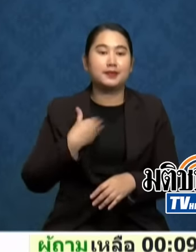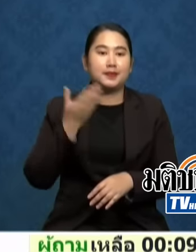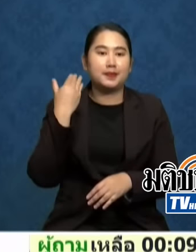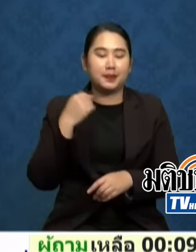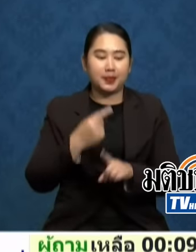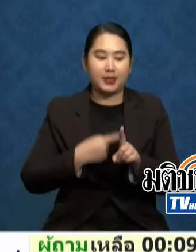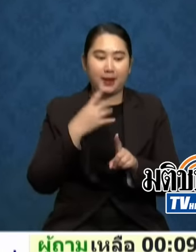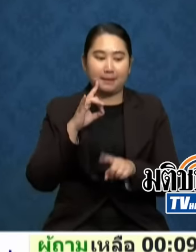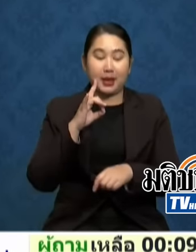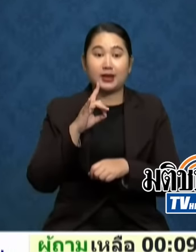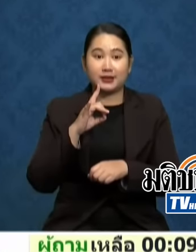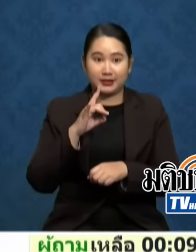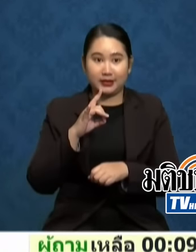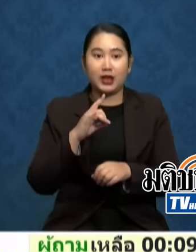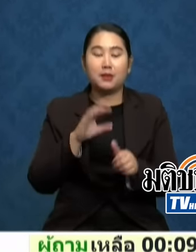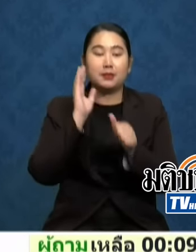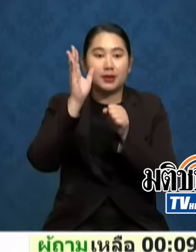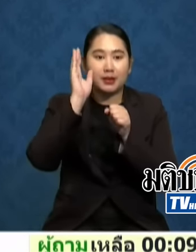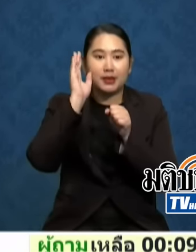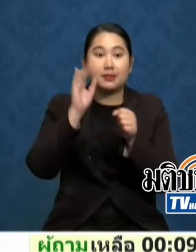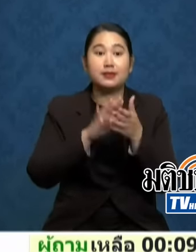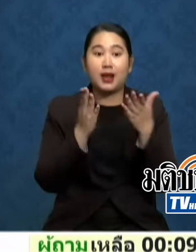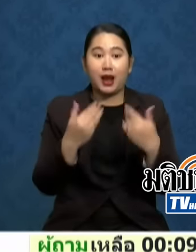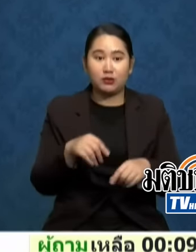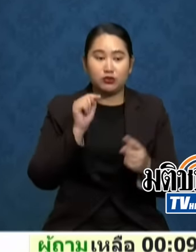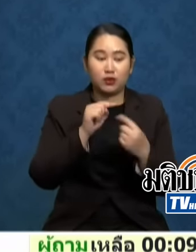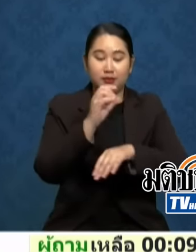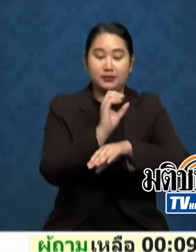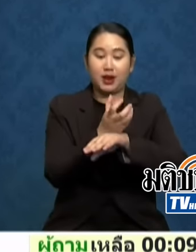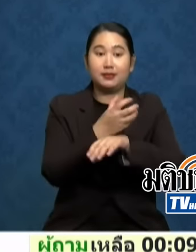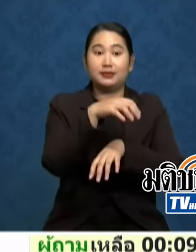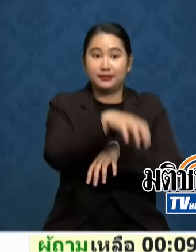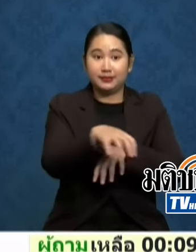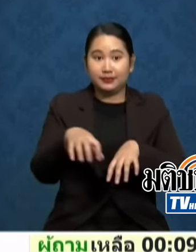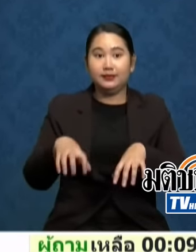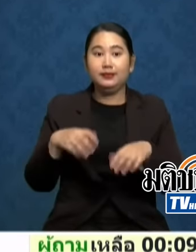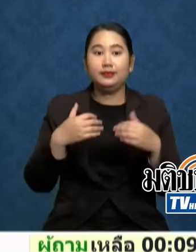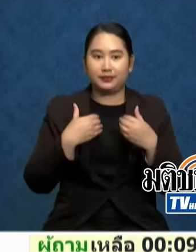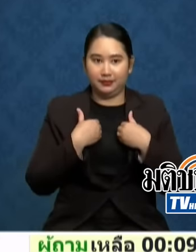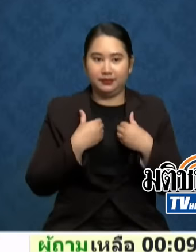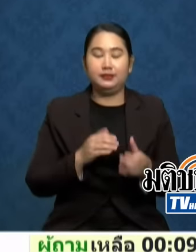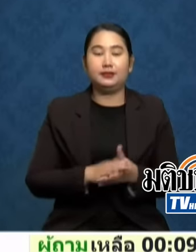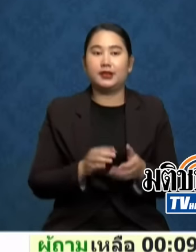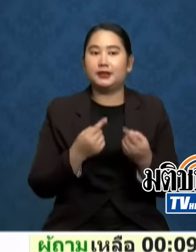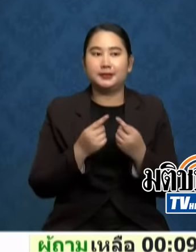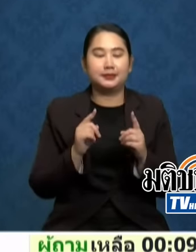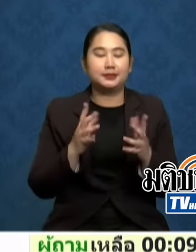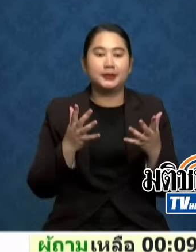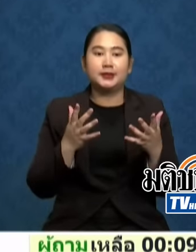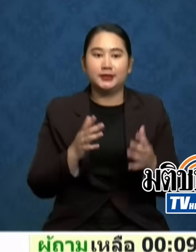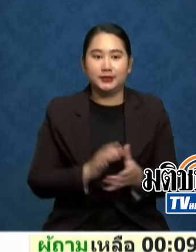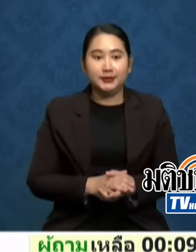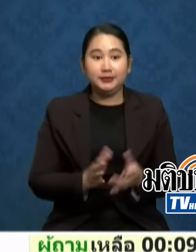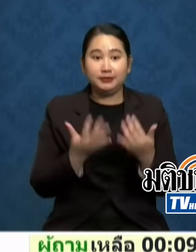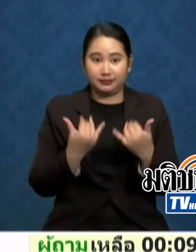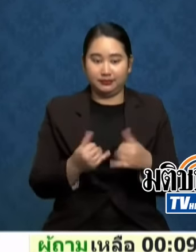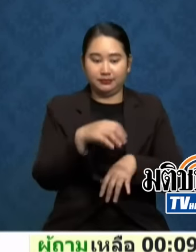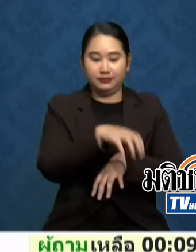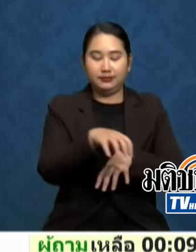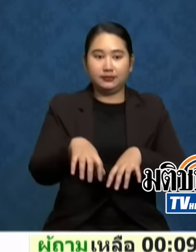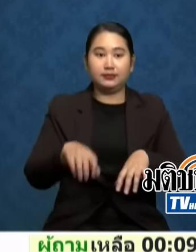นตั้งแต่เดือนสิงหาคมไปแล้วครับท่านประธานว่าเรามีหอเตือนภัยอยู่แต่เราแทบใช้งานไม่ได้มาจนถึงปัจจุบันครับหอเตือนภัย